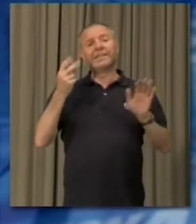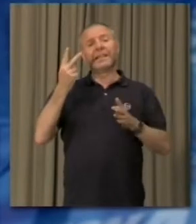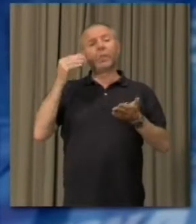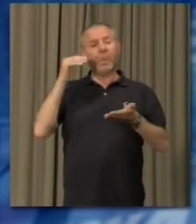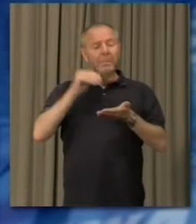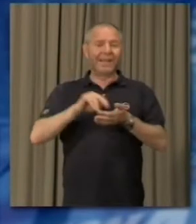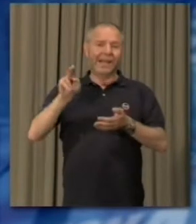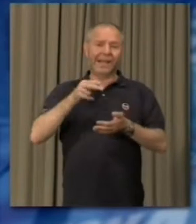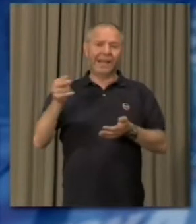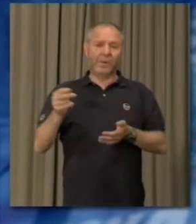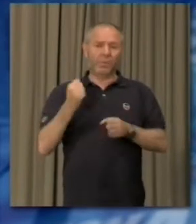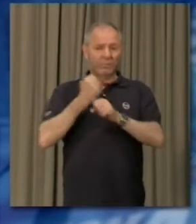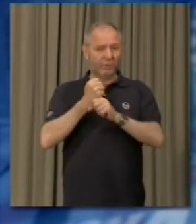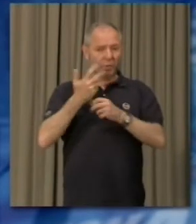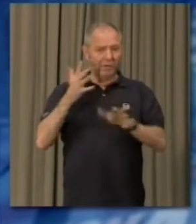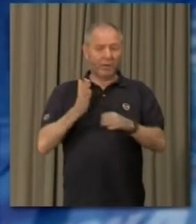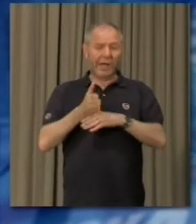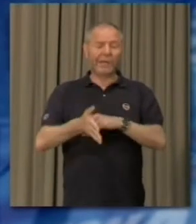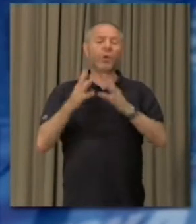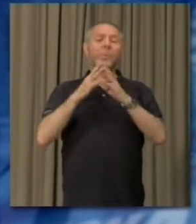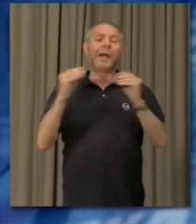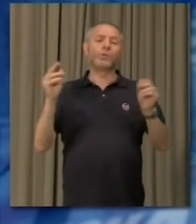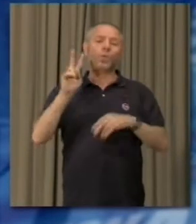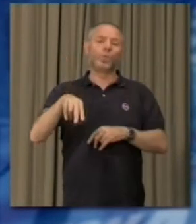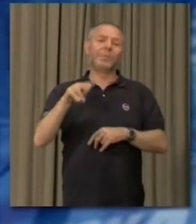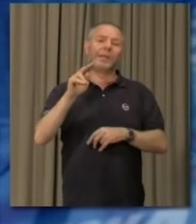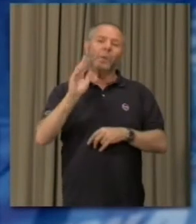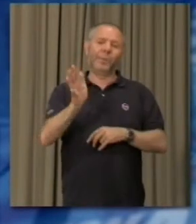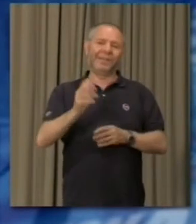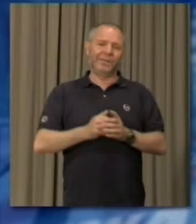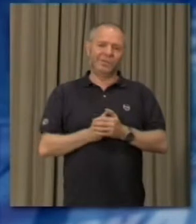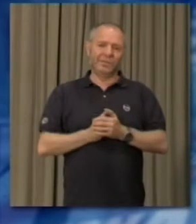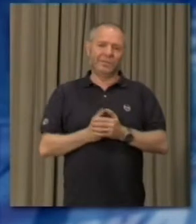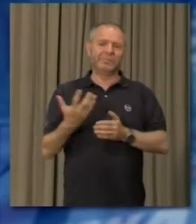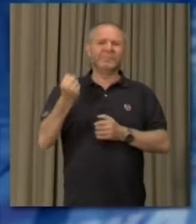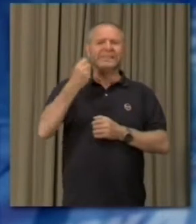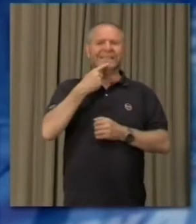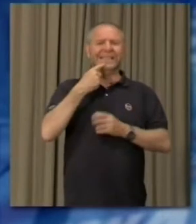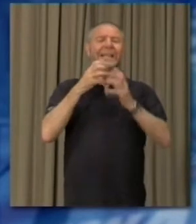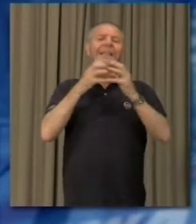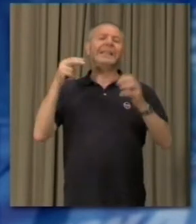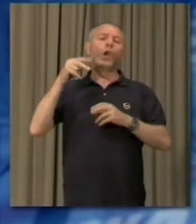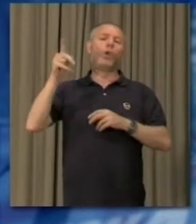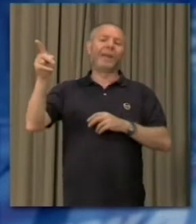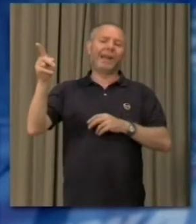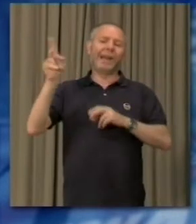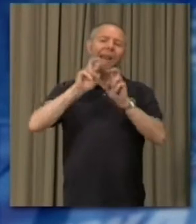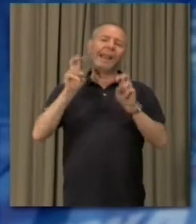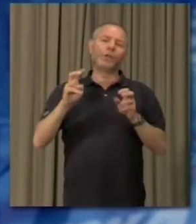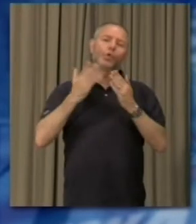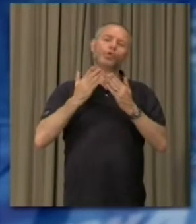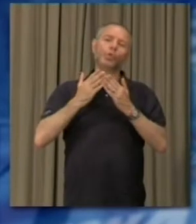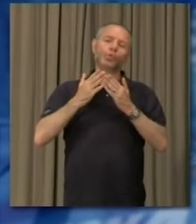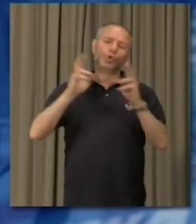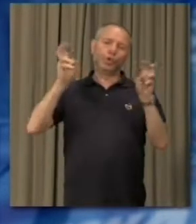euro, si stima i lavori saranno terminati per Pasqua 2015, ad aggiudicarsi l'appalto la ditta novarese Elettrostudio, una